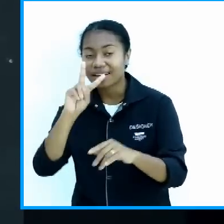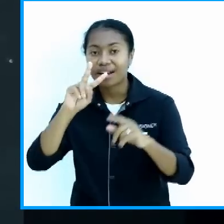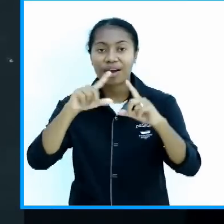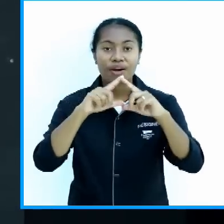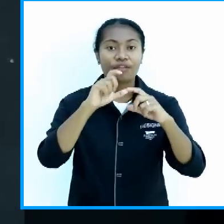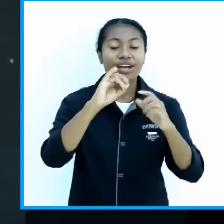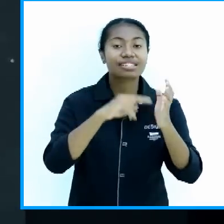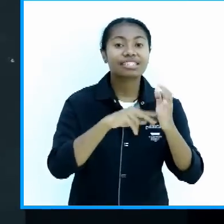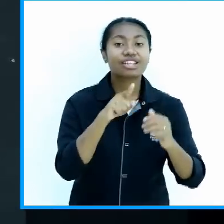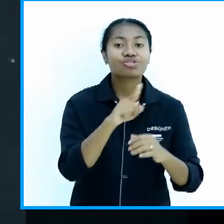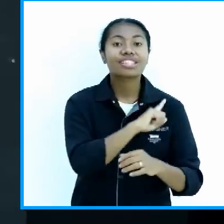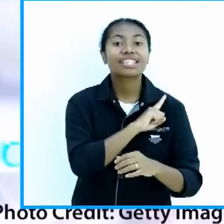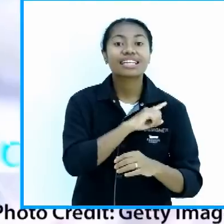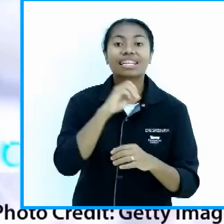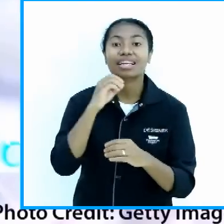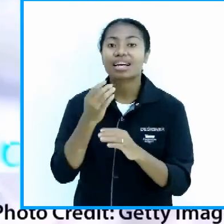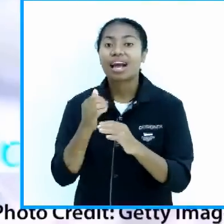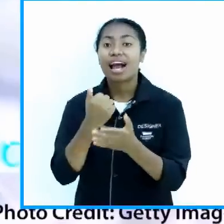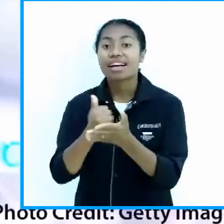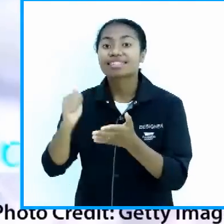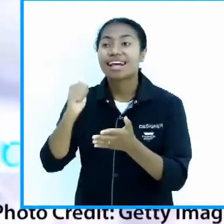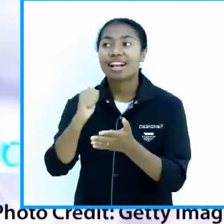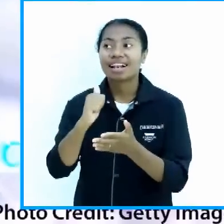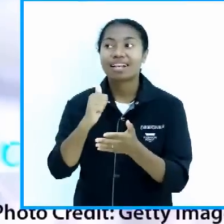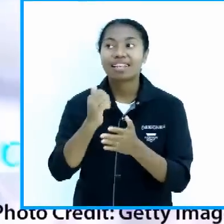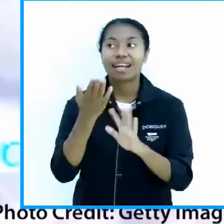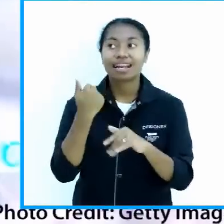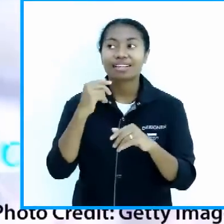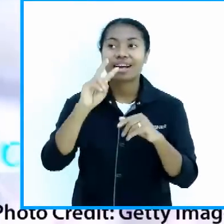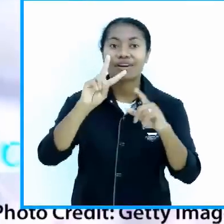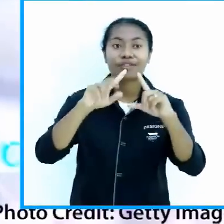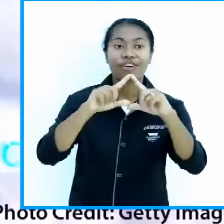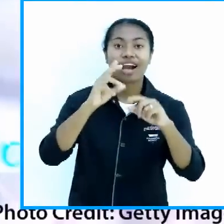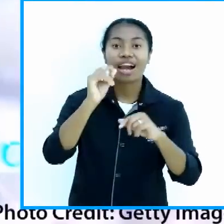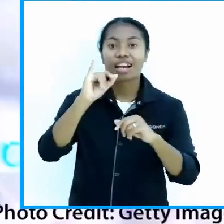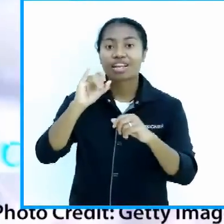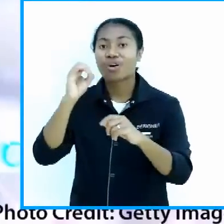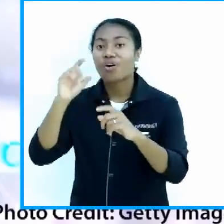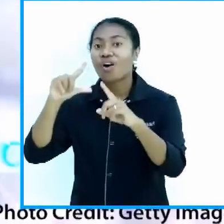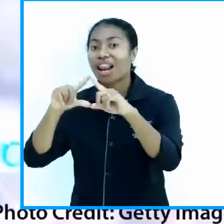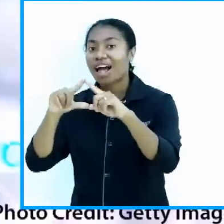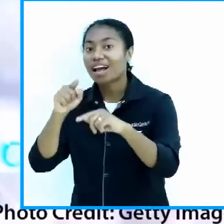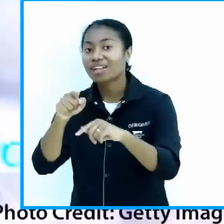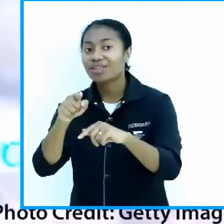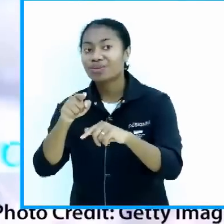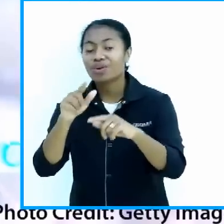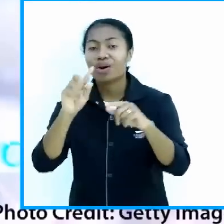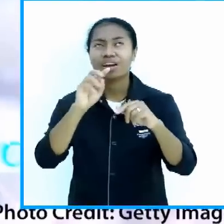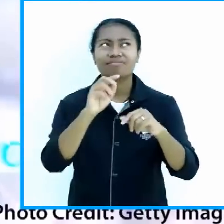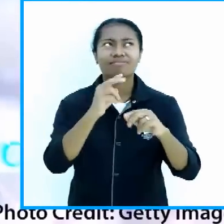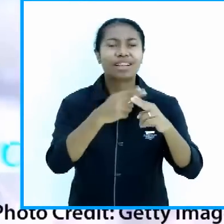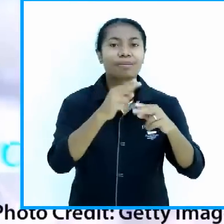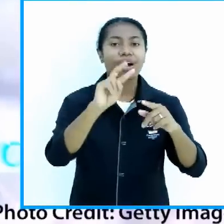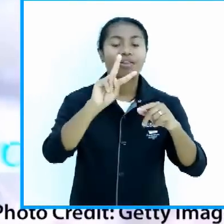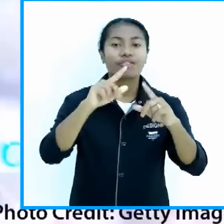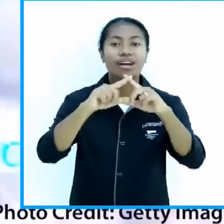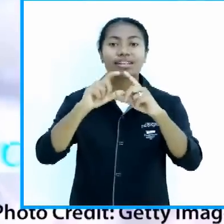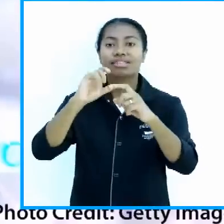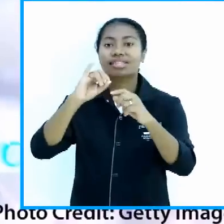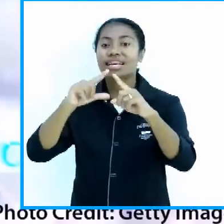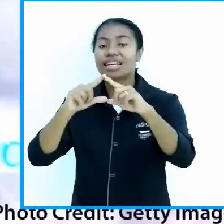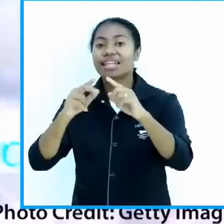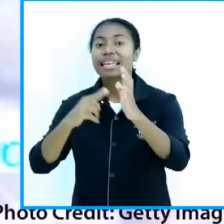dari kata Variola vaccinae. Itu sebenarnya vaccinae itu dari kata sapi.